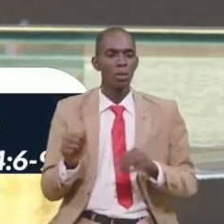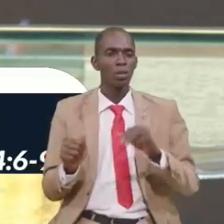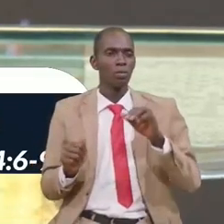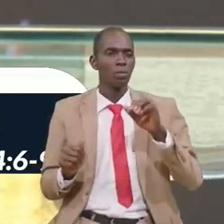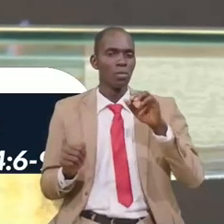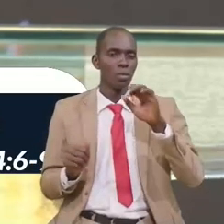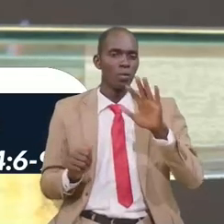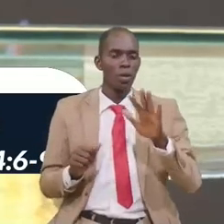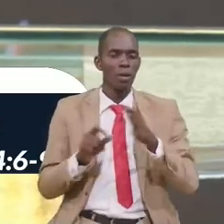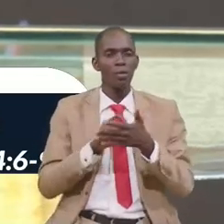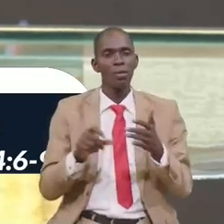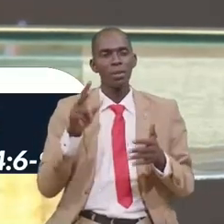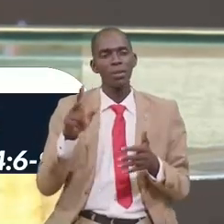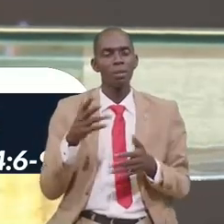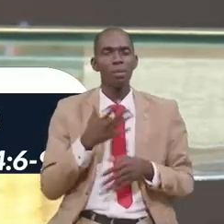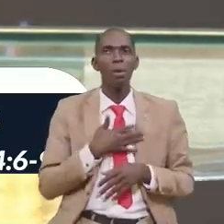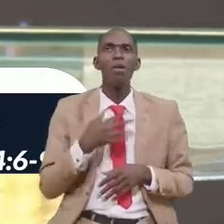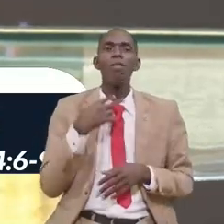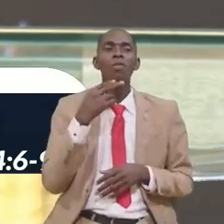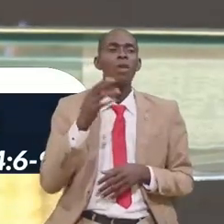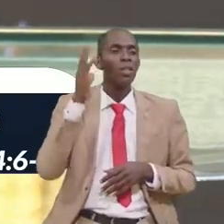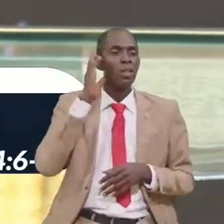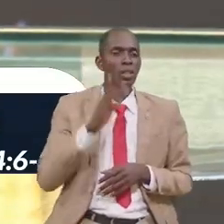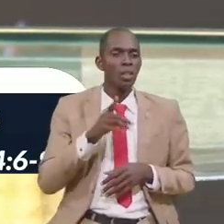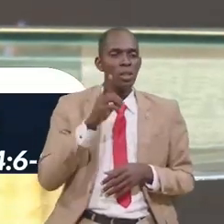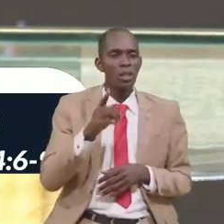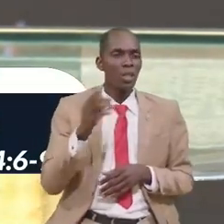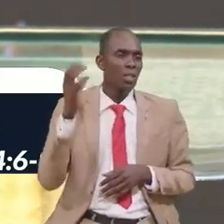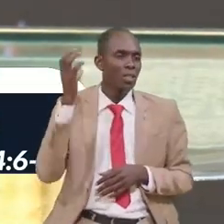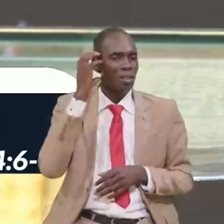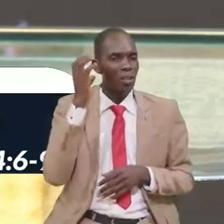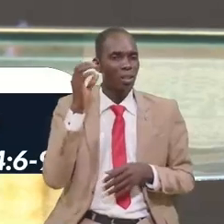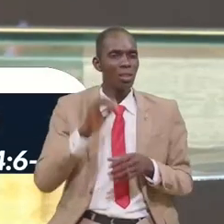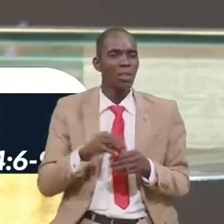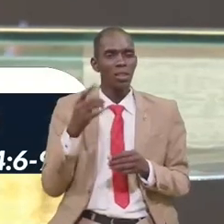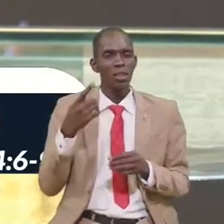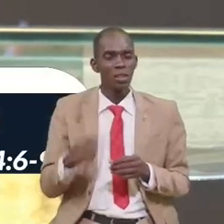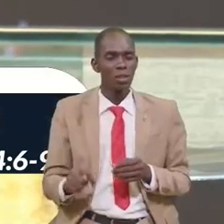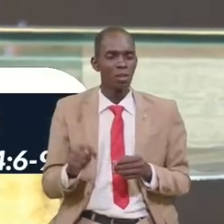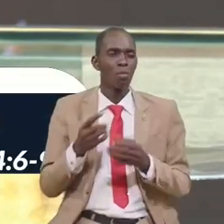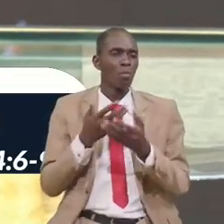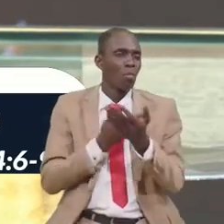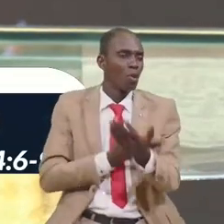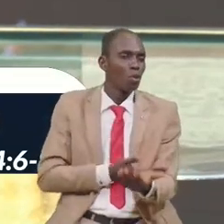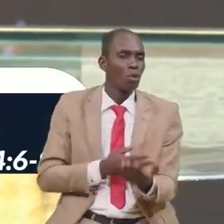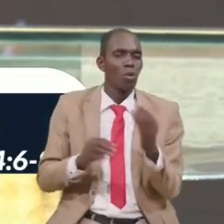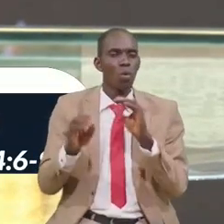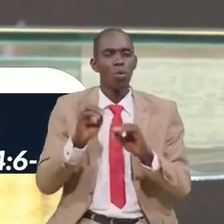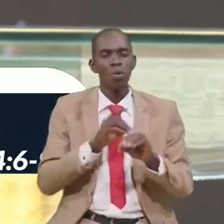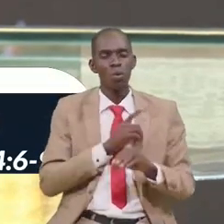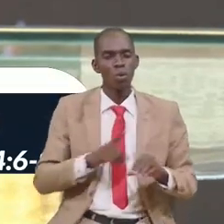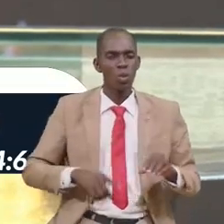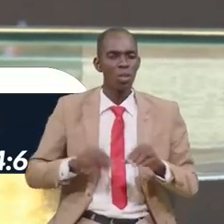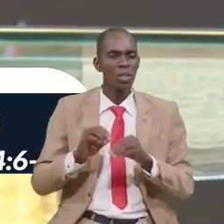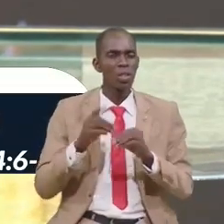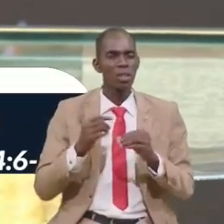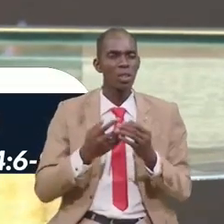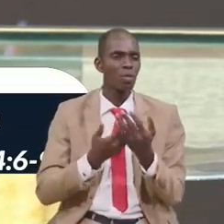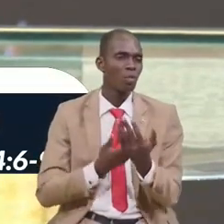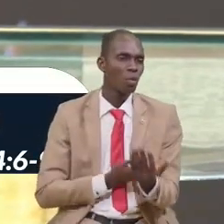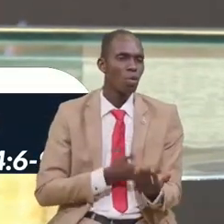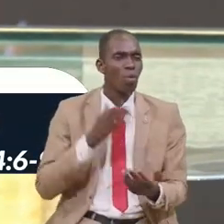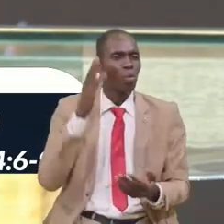4, Éternel, le matin, tu entends ma voix. Le matin, je me tourne vers